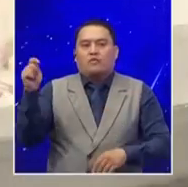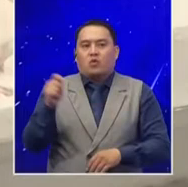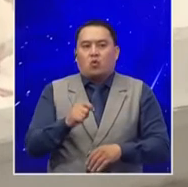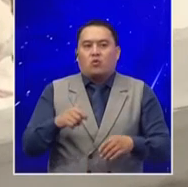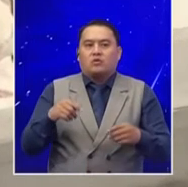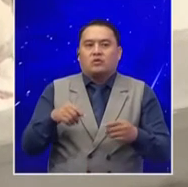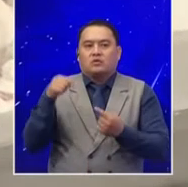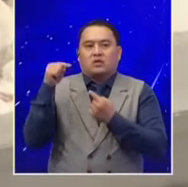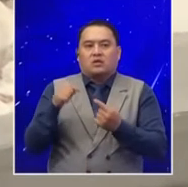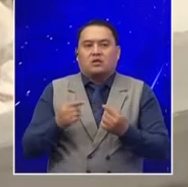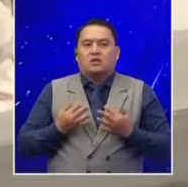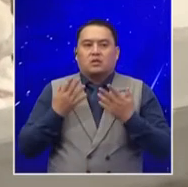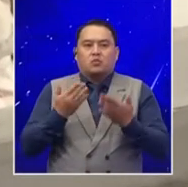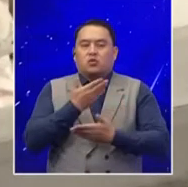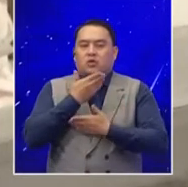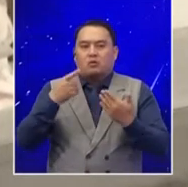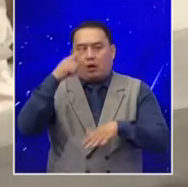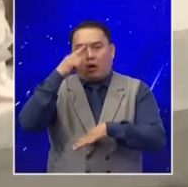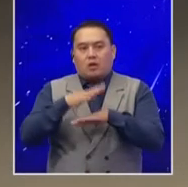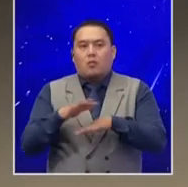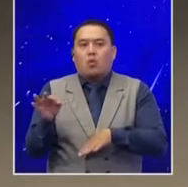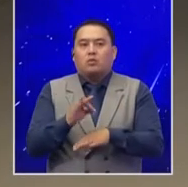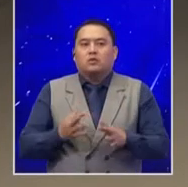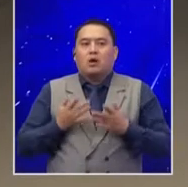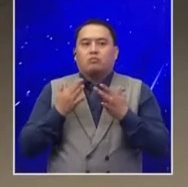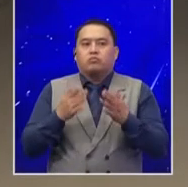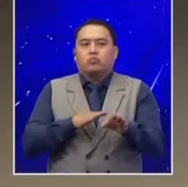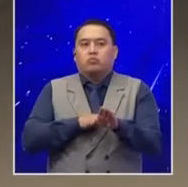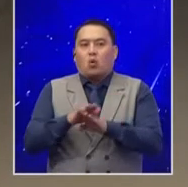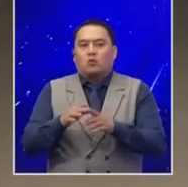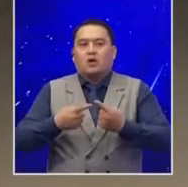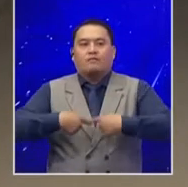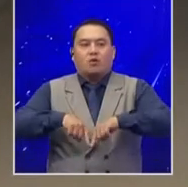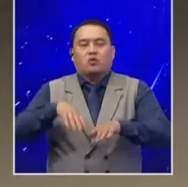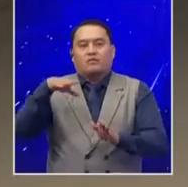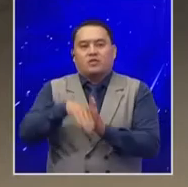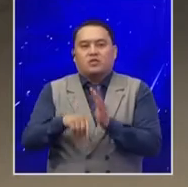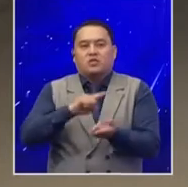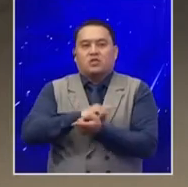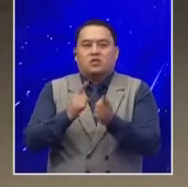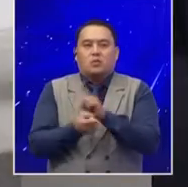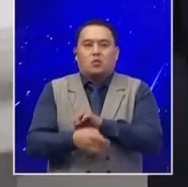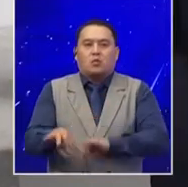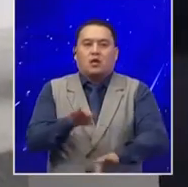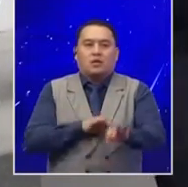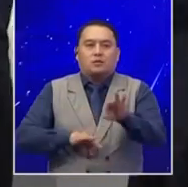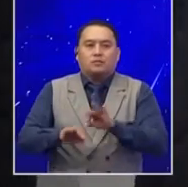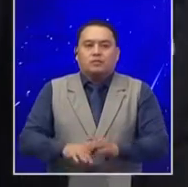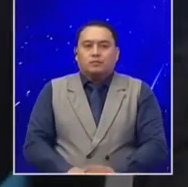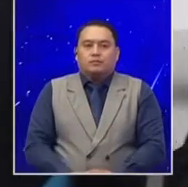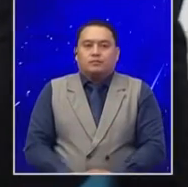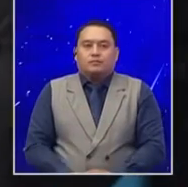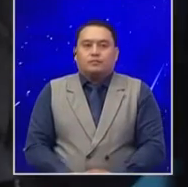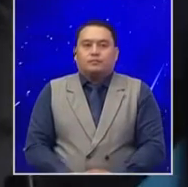не соответствуют требуемым нормам. Аким области потребовал от уполномоченных лиц внести изменения в проект. Все, кто здесь